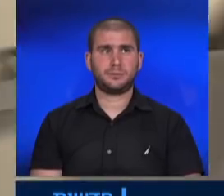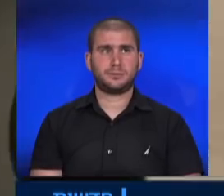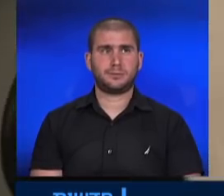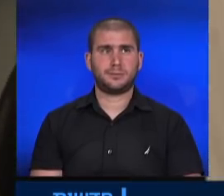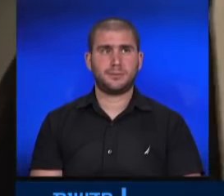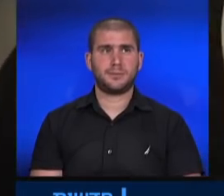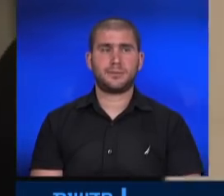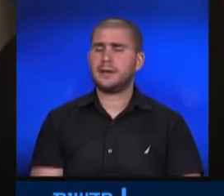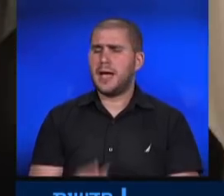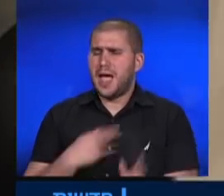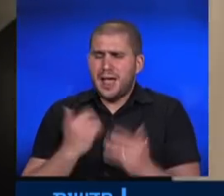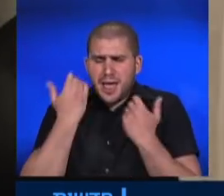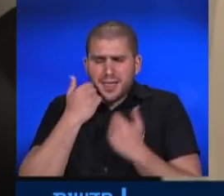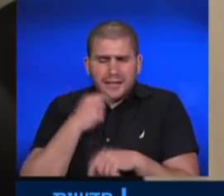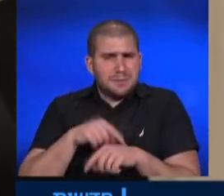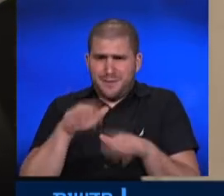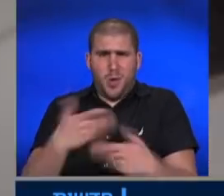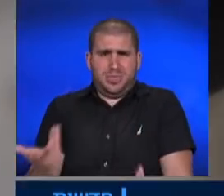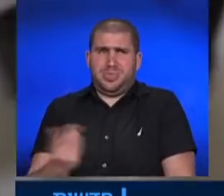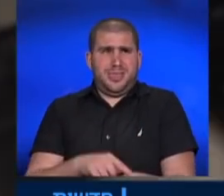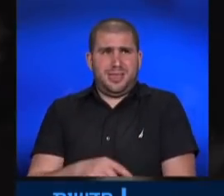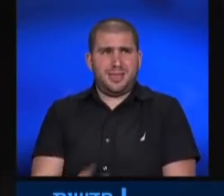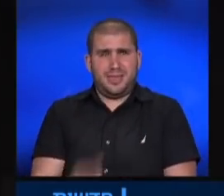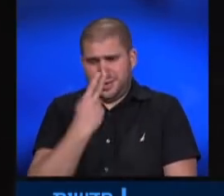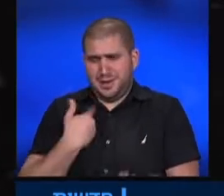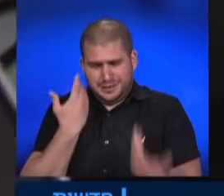אני אין לי זמן אפילו להתגנע. תראה איך אני נראה.